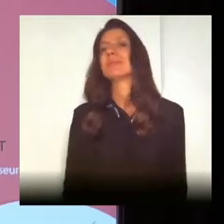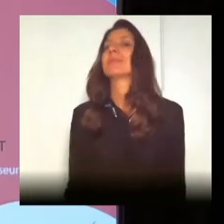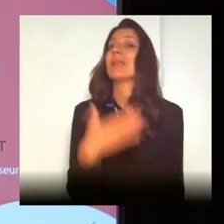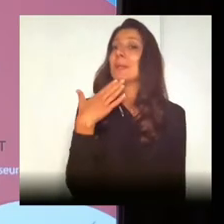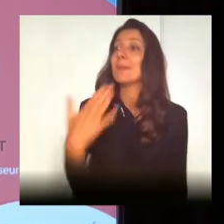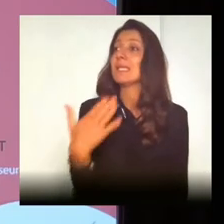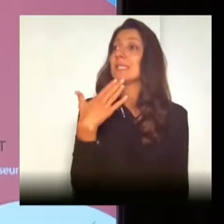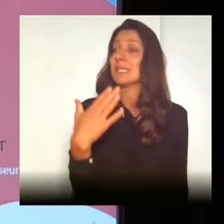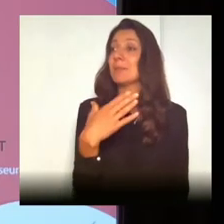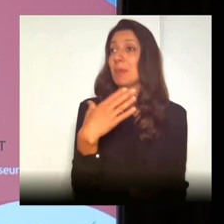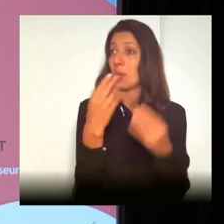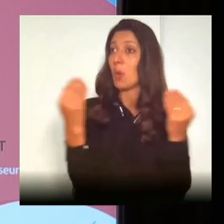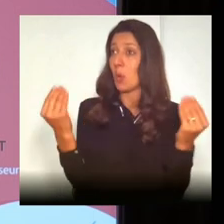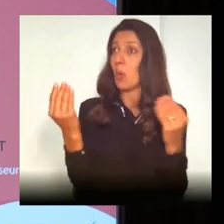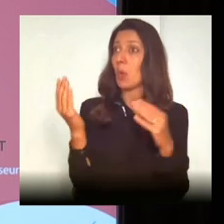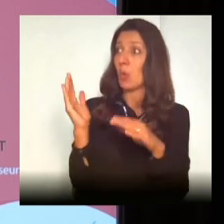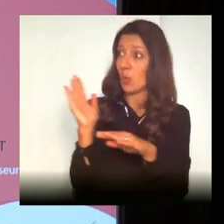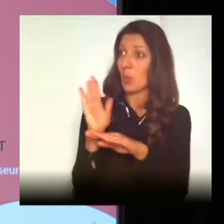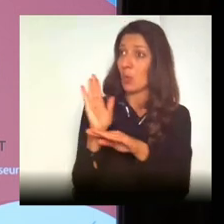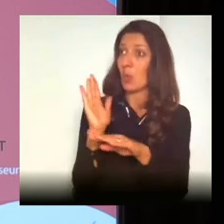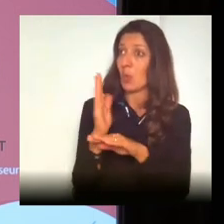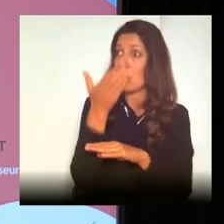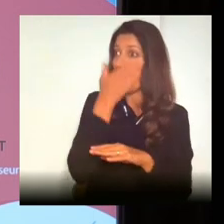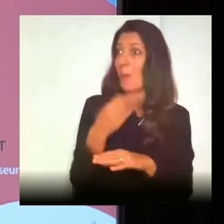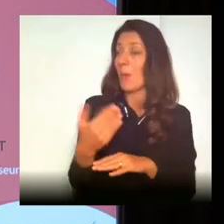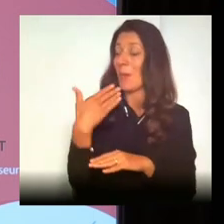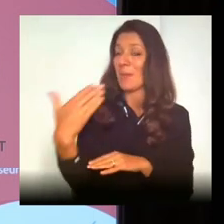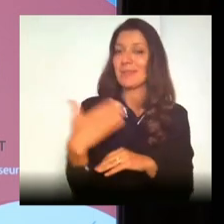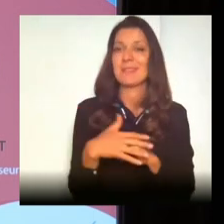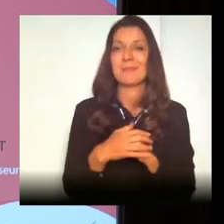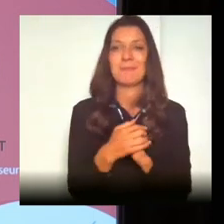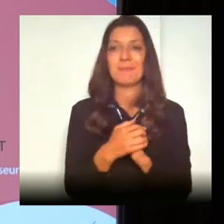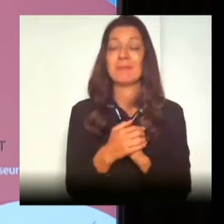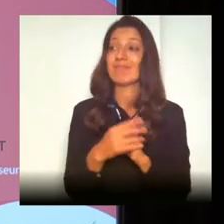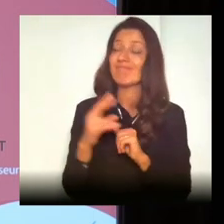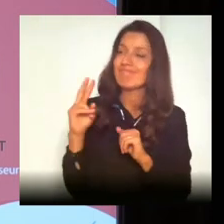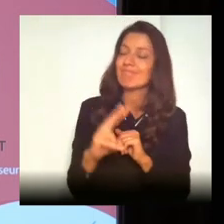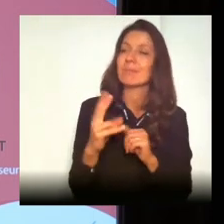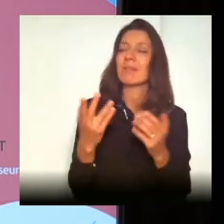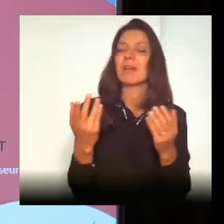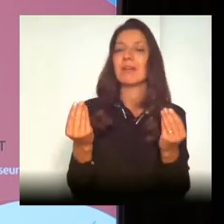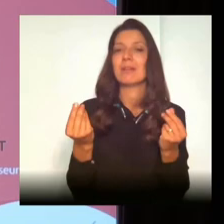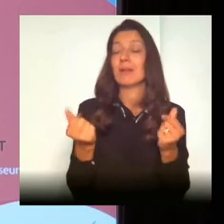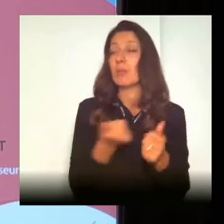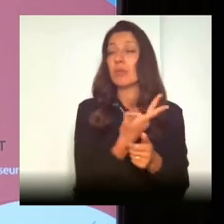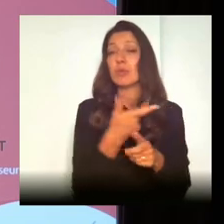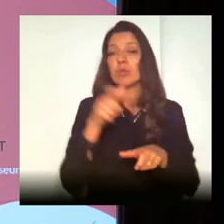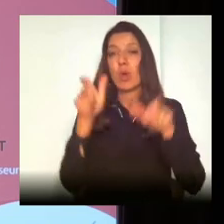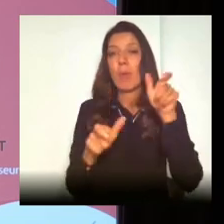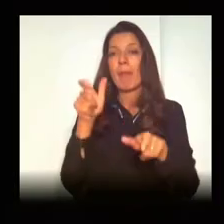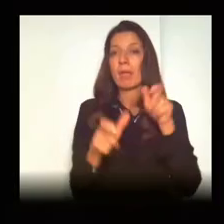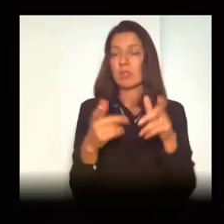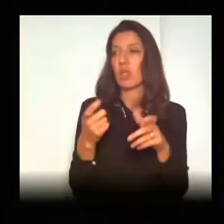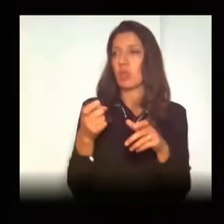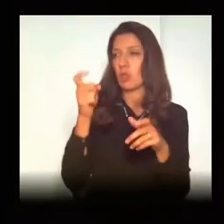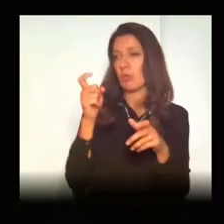Merci beaucoup pour ce très beau témoignage. C'est vrai que beaucoup des personnes qui ont vu le programme m'ont